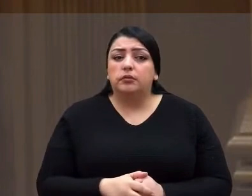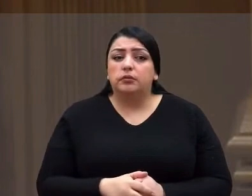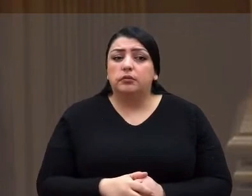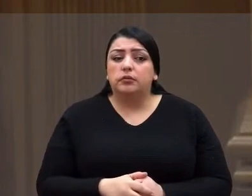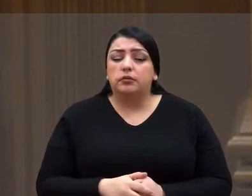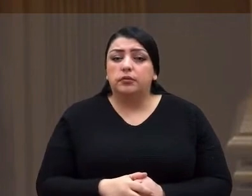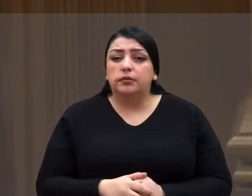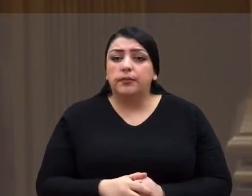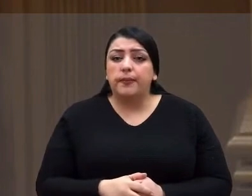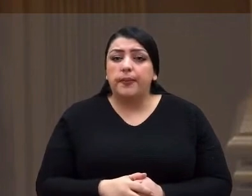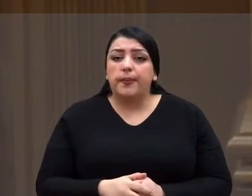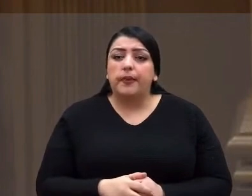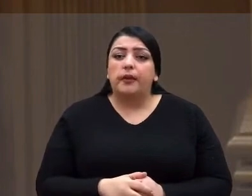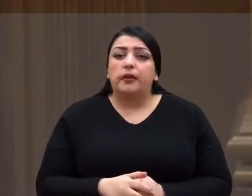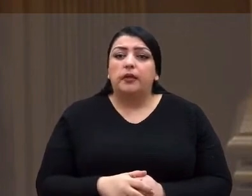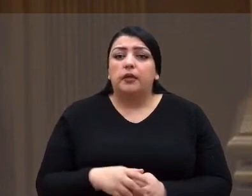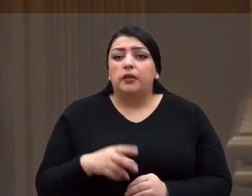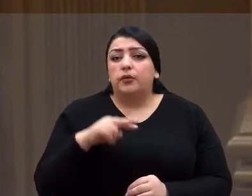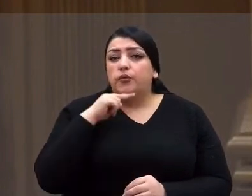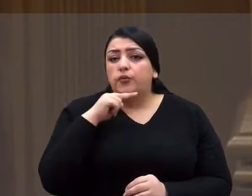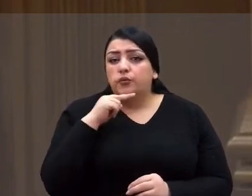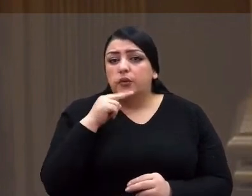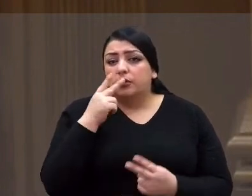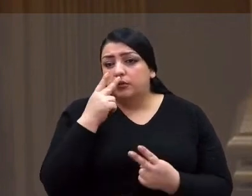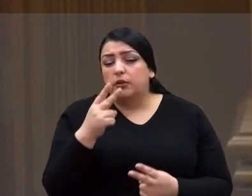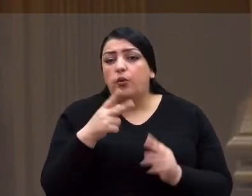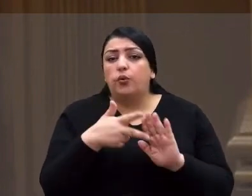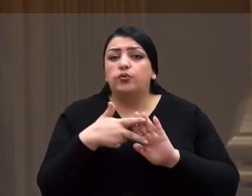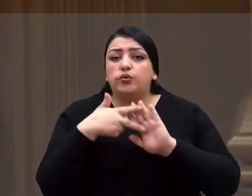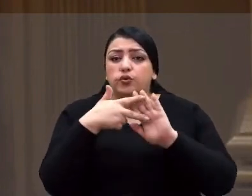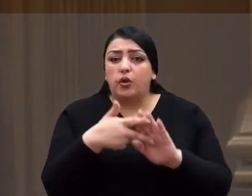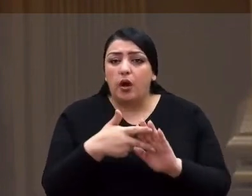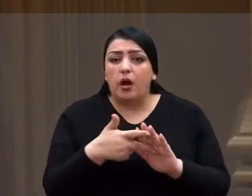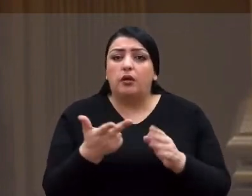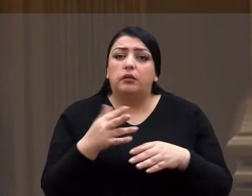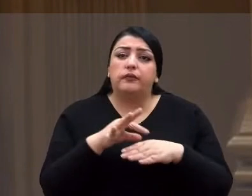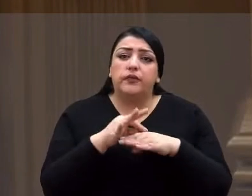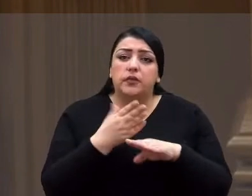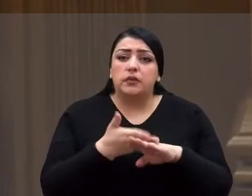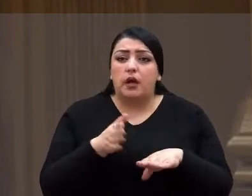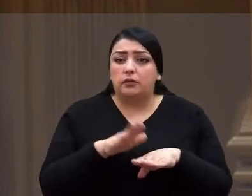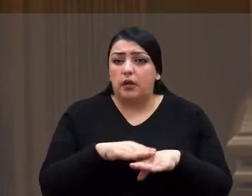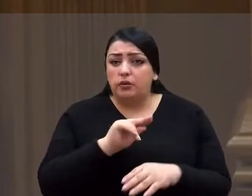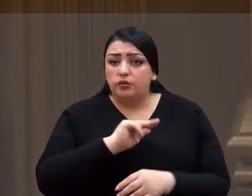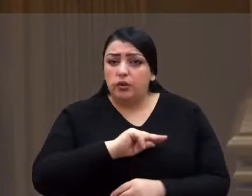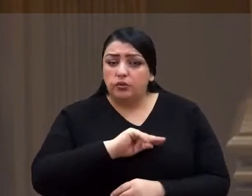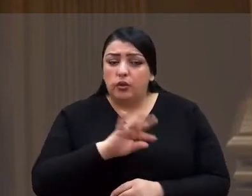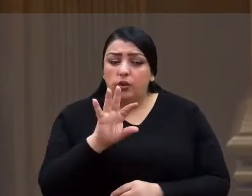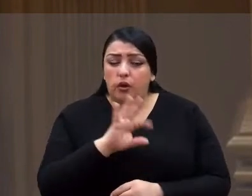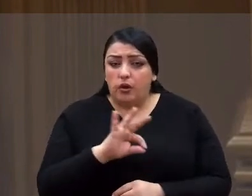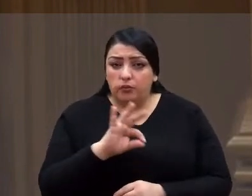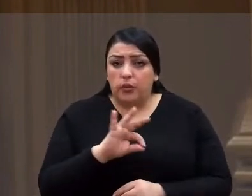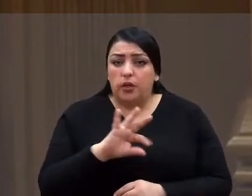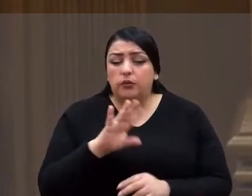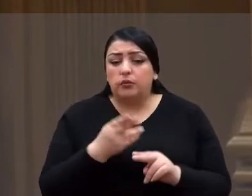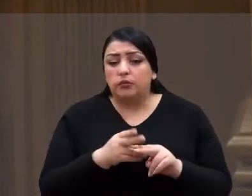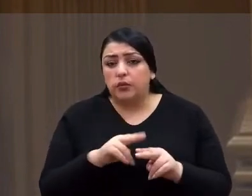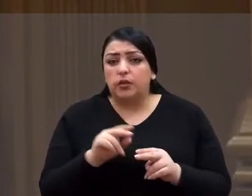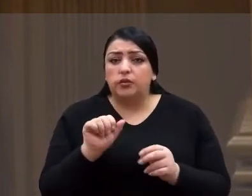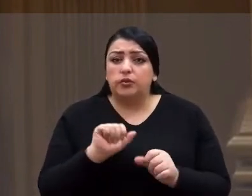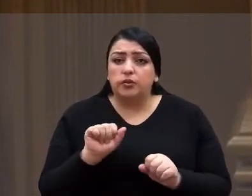առանց կենտրոնացումը կորցնելու ու ժամ աշխատելու, ֆիզիկական աշխատանք կատարելու մասին, ապա օբյեկտիվ թեստերով կամ